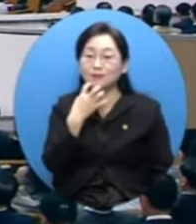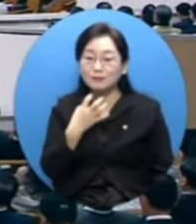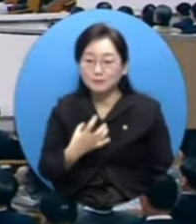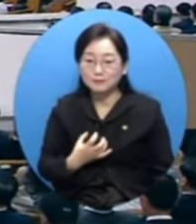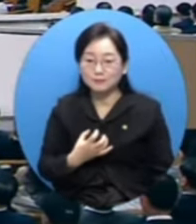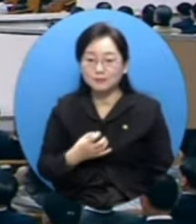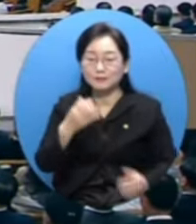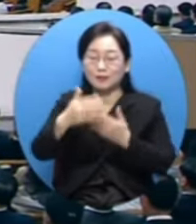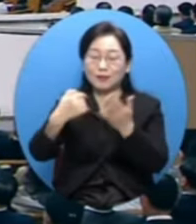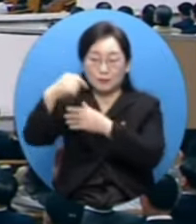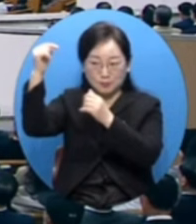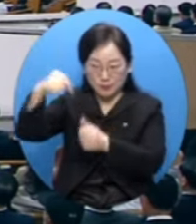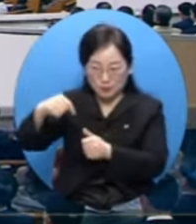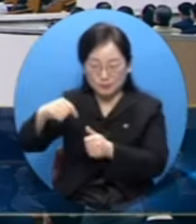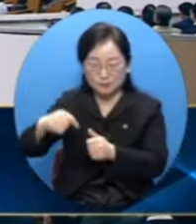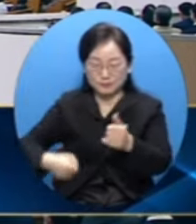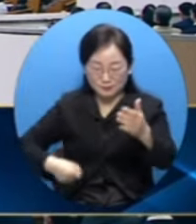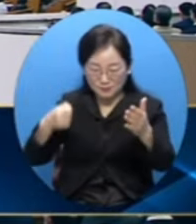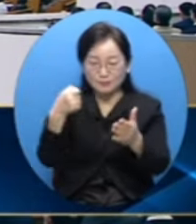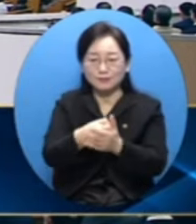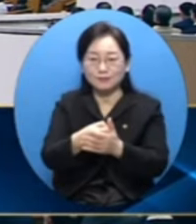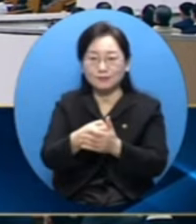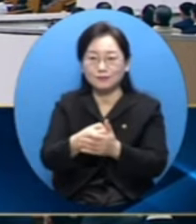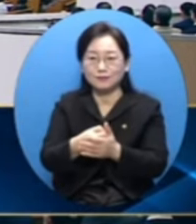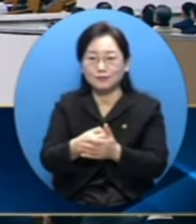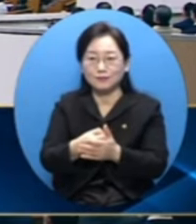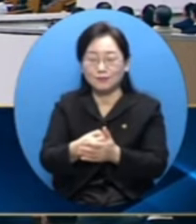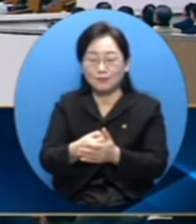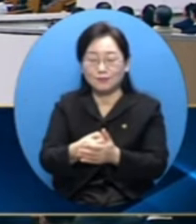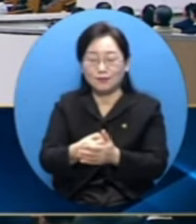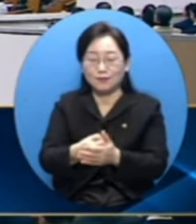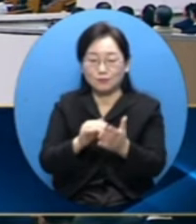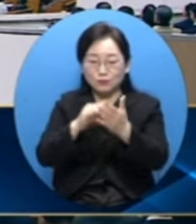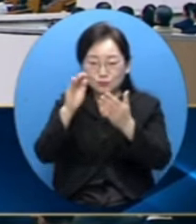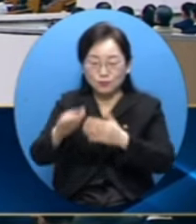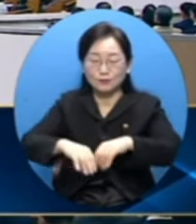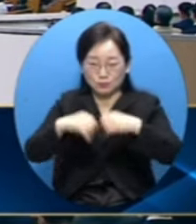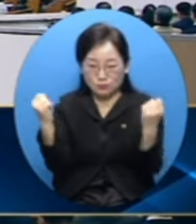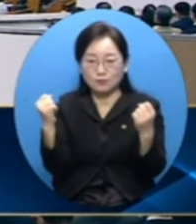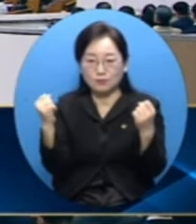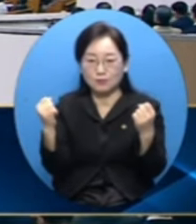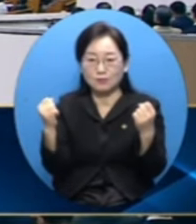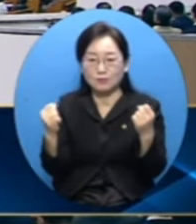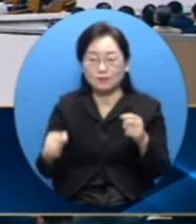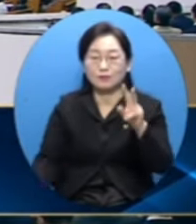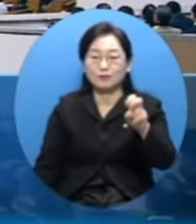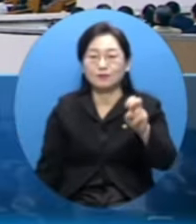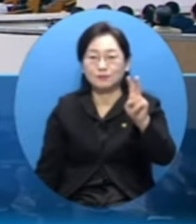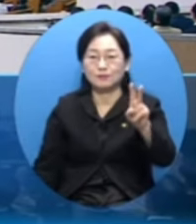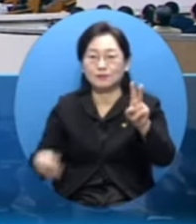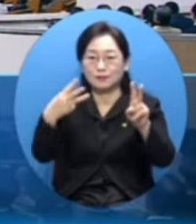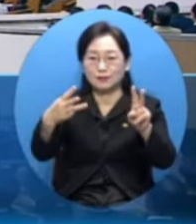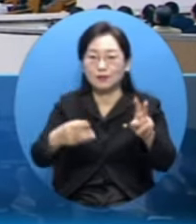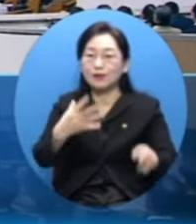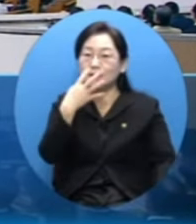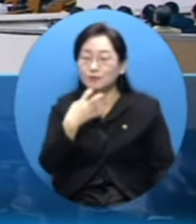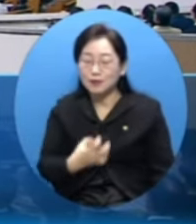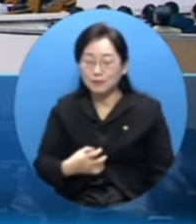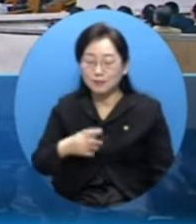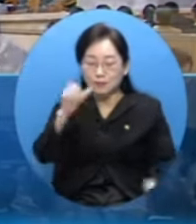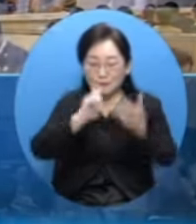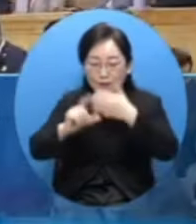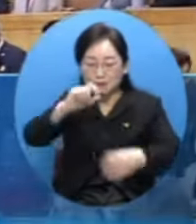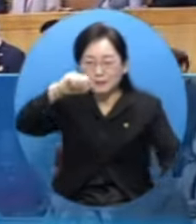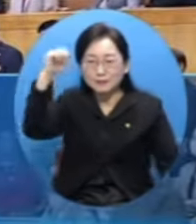아브라함은 하나님의 명령을 받고 결단했습니다. 아브라함은 결단하고 하나님 명령에 순종했습니다. 22장 3절입니다. 아브라함이